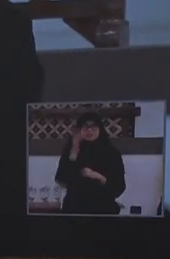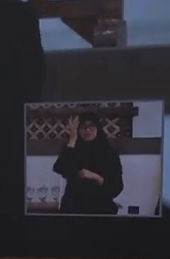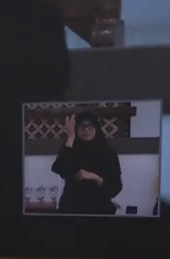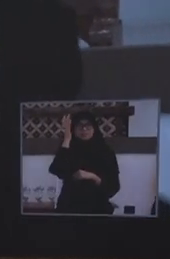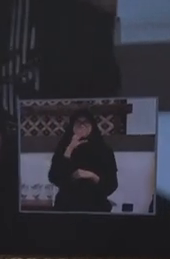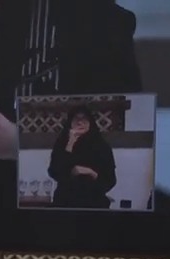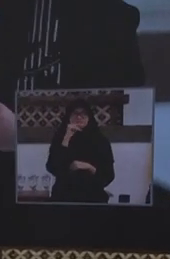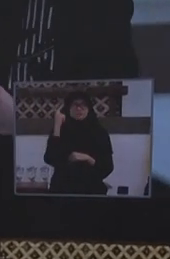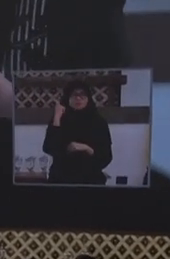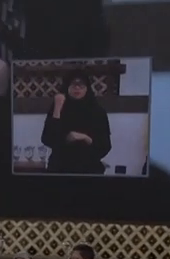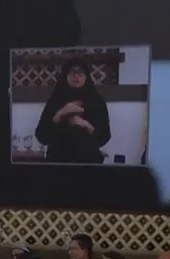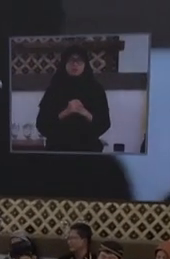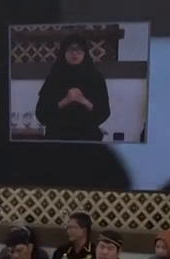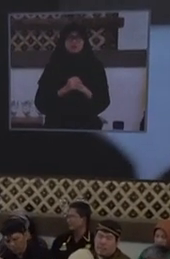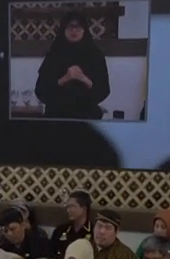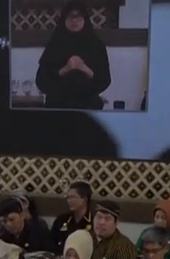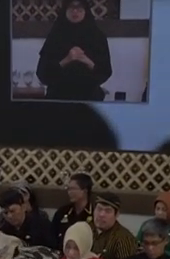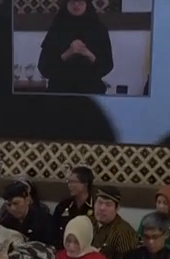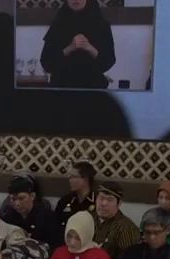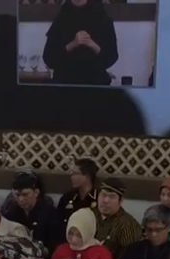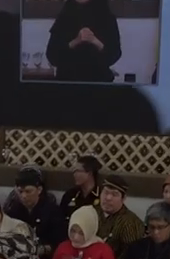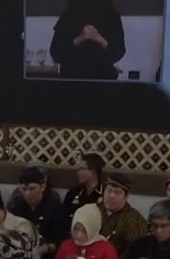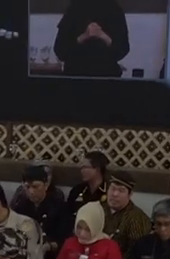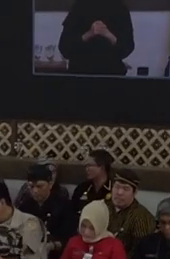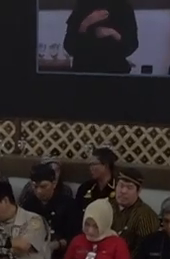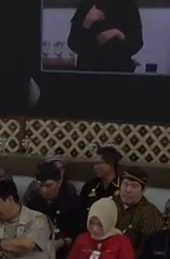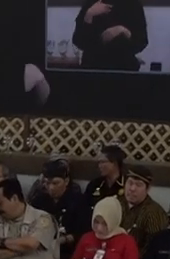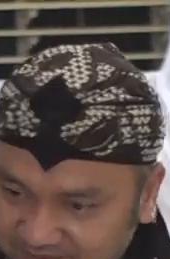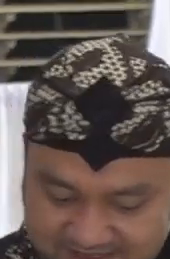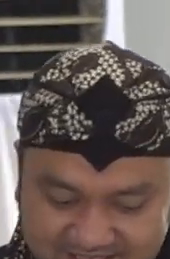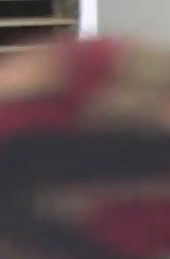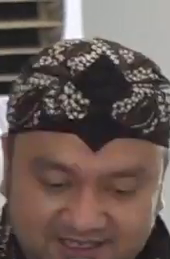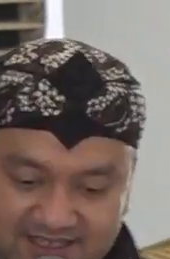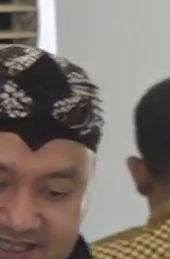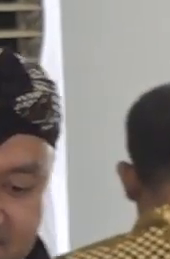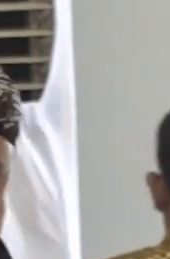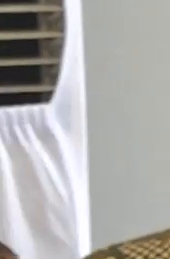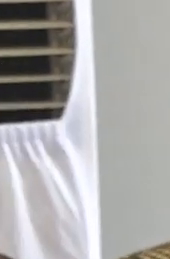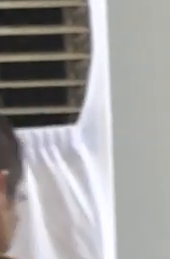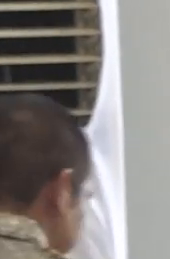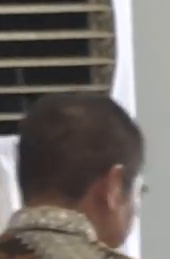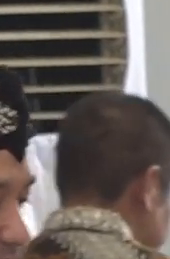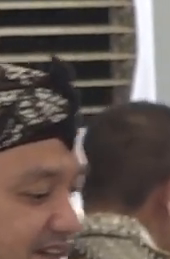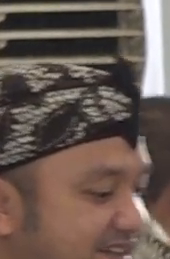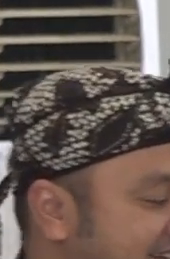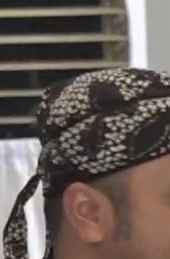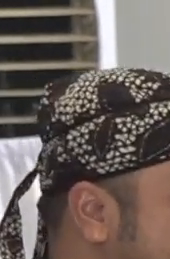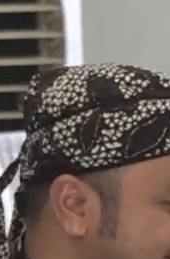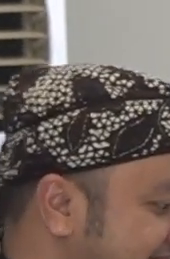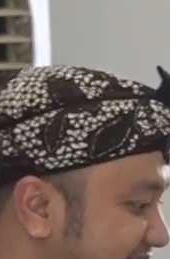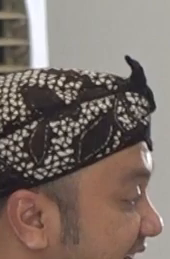gih bapak ibu gih. Baik. Yang saya hormati Bapak Gubernur Provinsi Jawa Tengah dan Bapak Ibu serta para